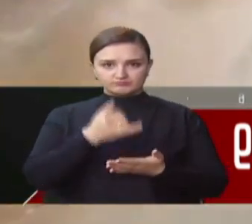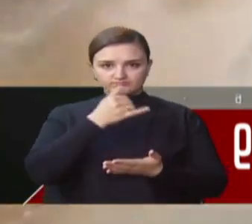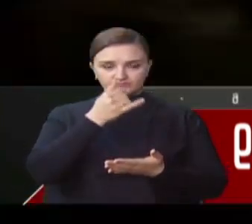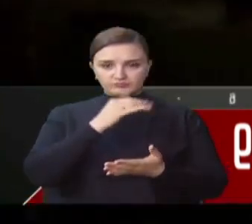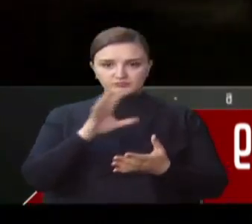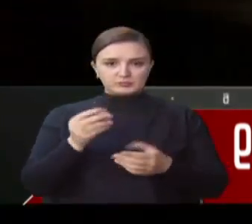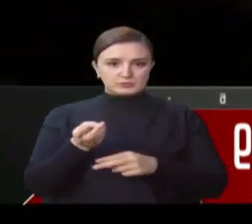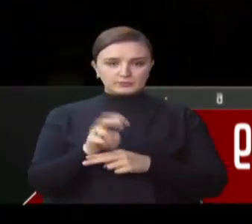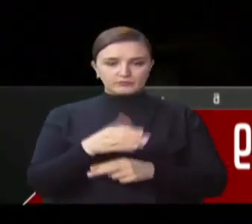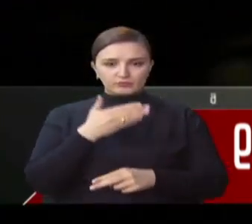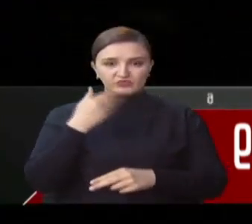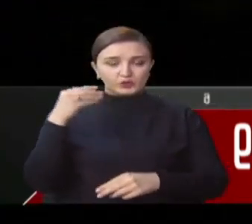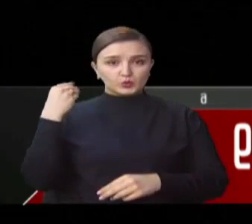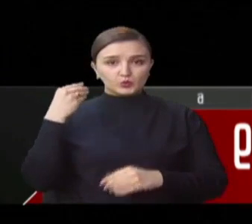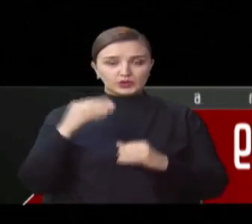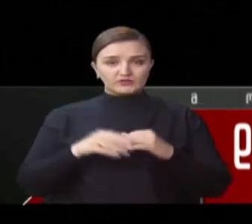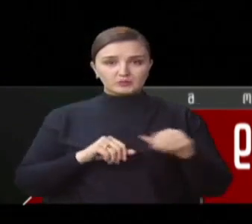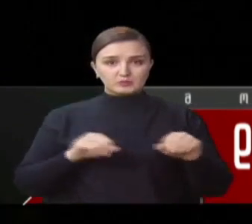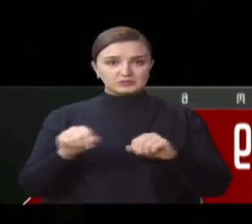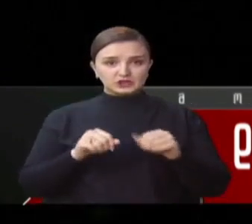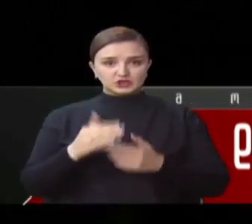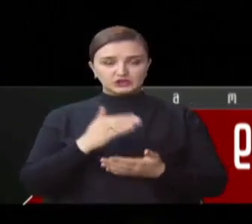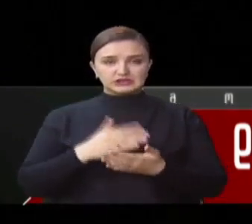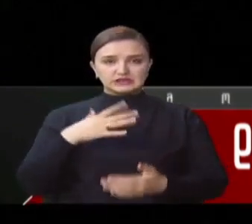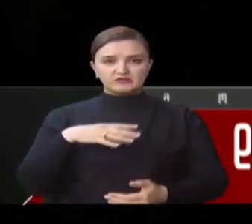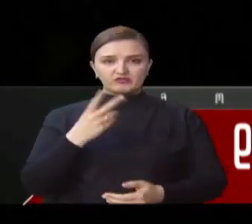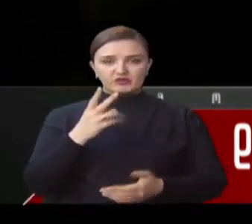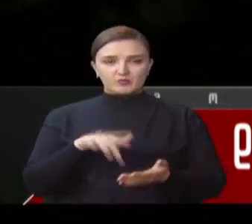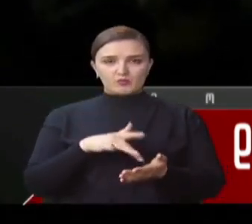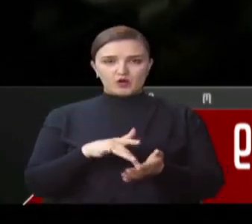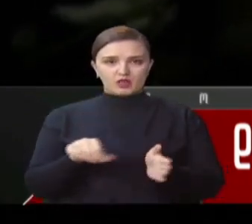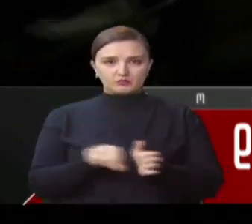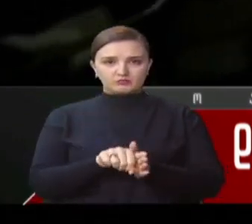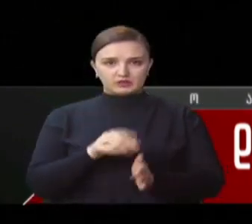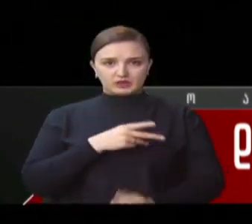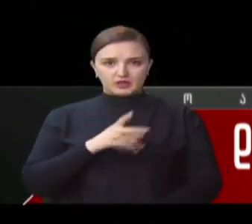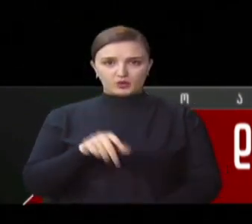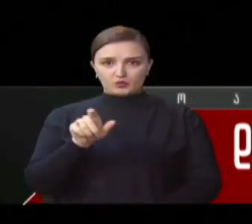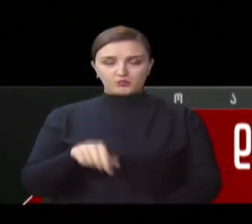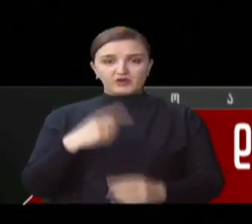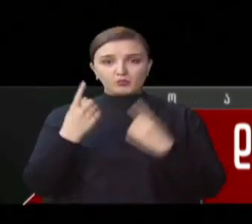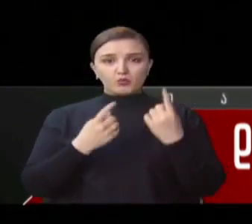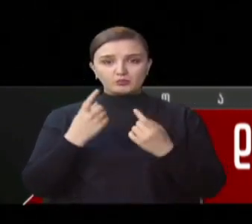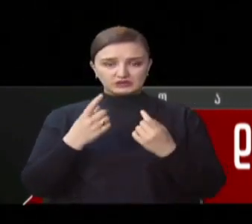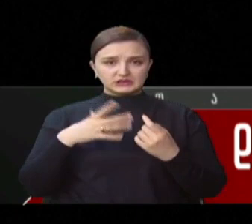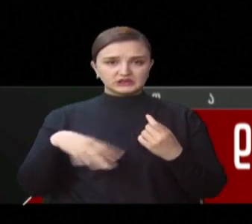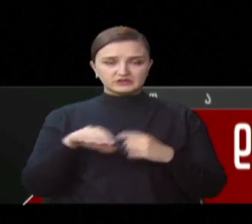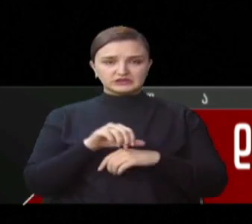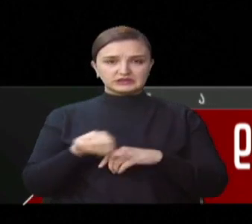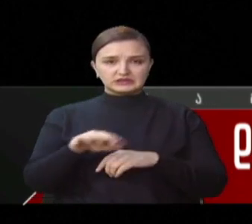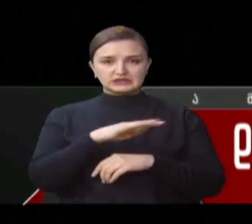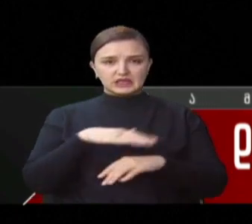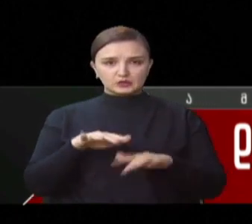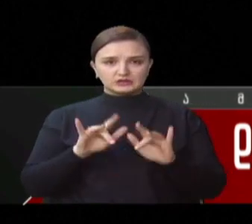არავინ მოსულა. Turkeci მიწისძვრის შედეგად საქართველოს ორი მოქალაქეც დაიღუპა. Ამის შესახებ ინფორმაცია საქართველოს საგარეო